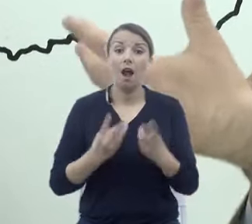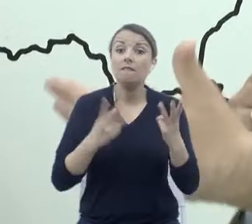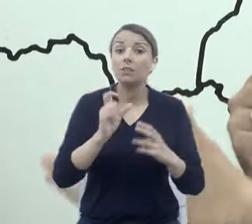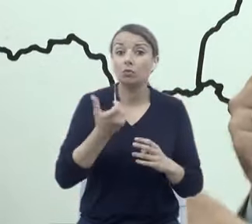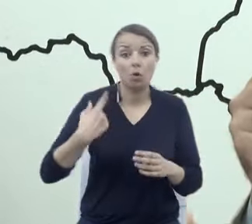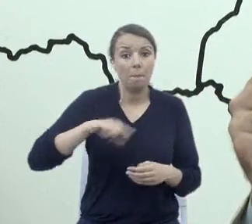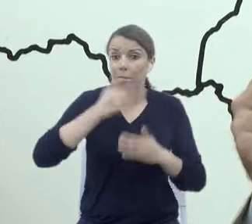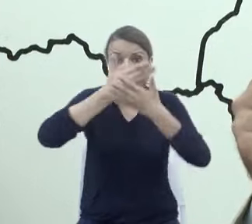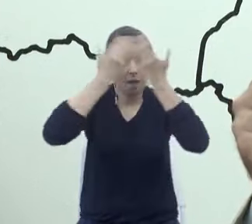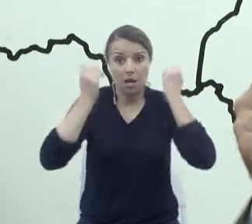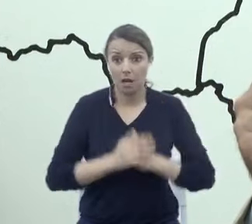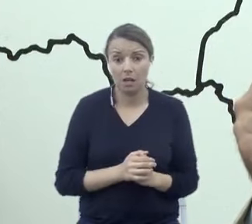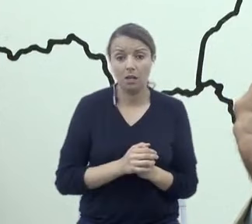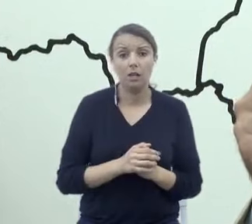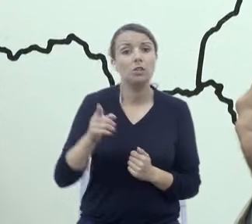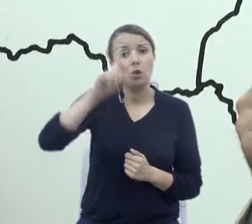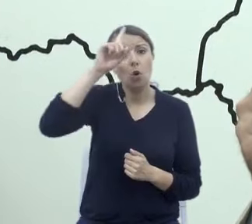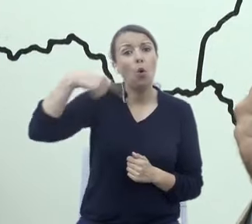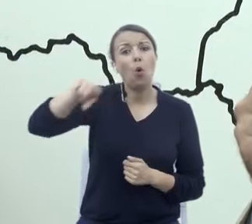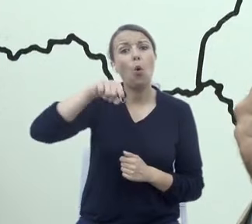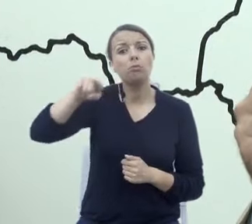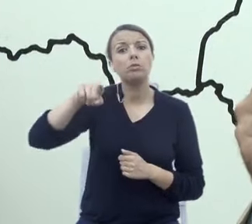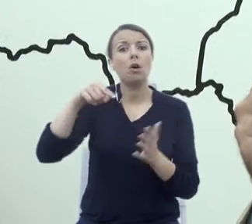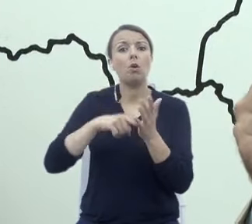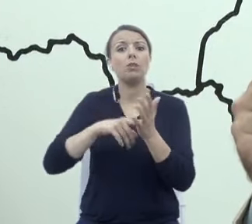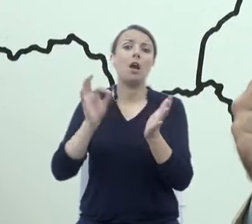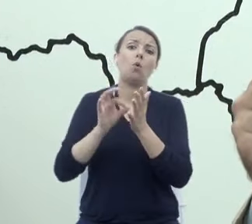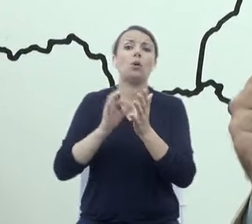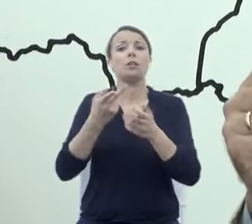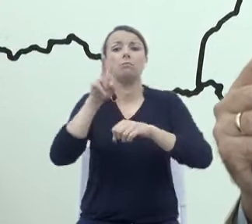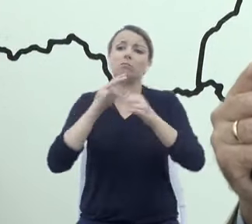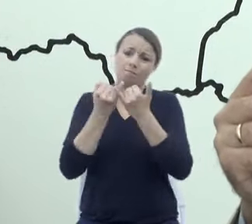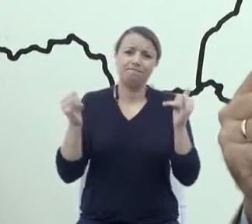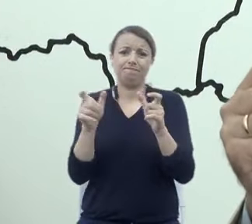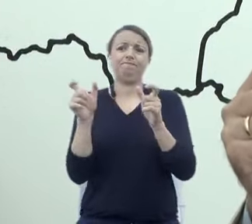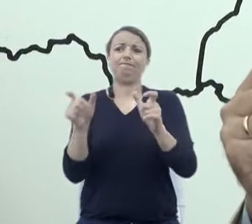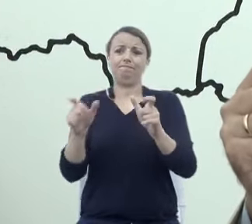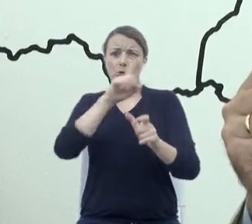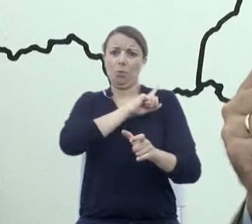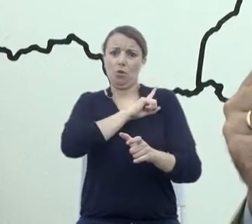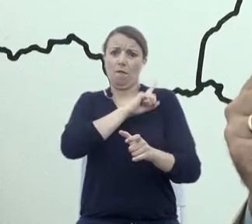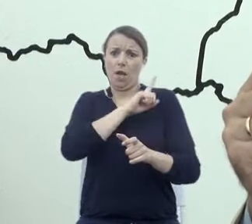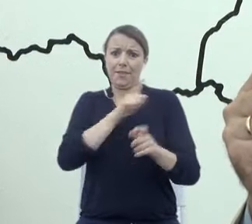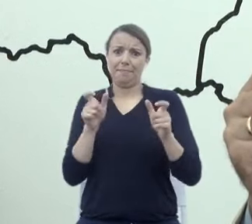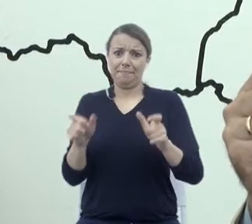ludzie pod eskortą znikają z rynku i nie ma świadków